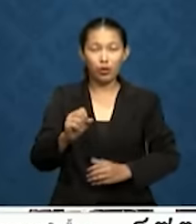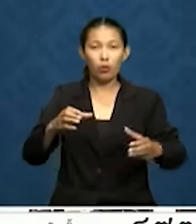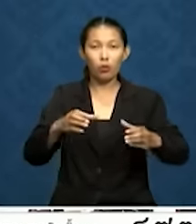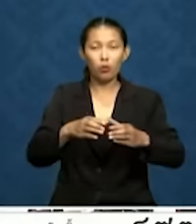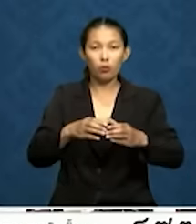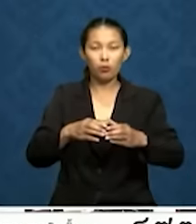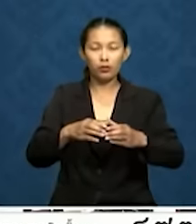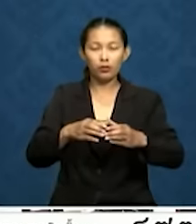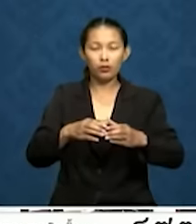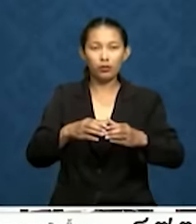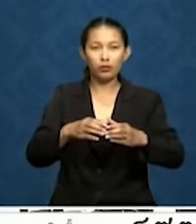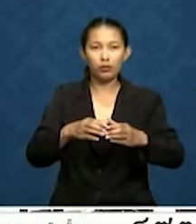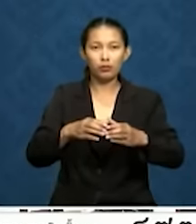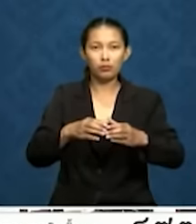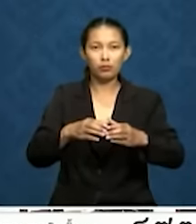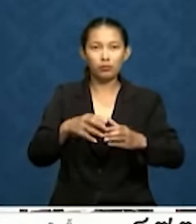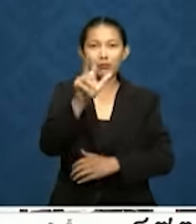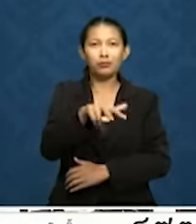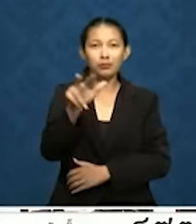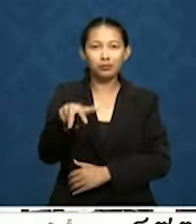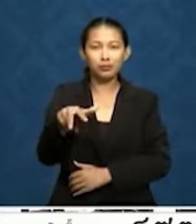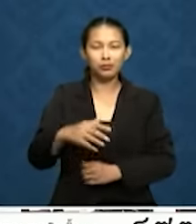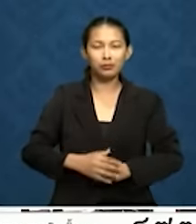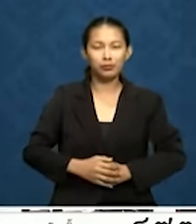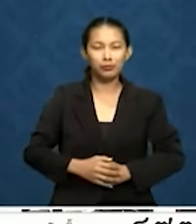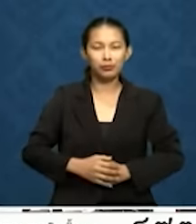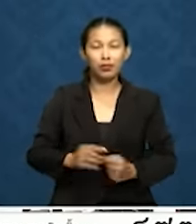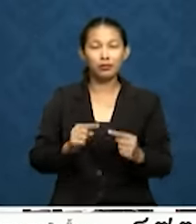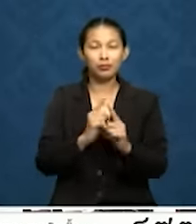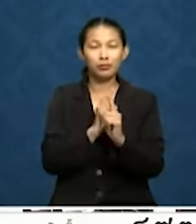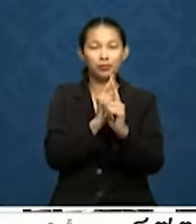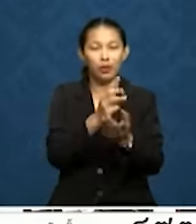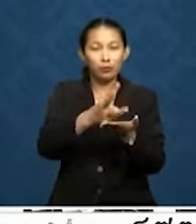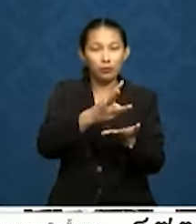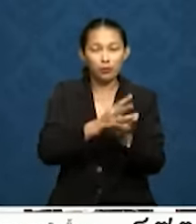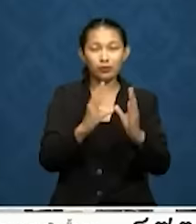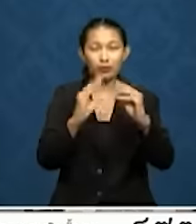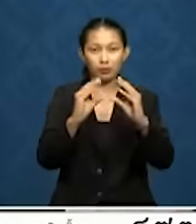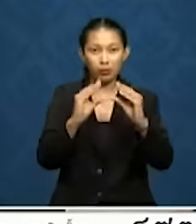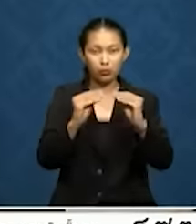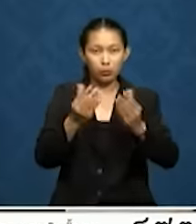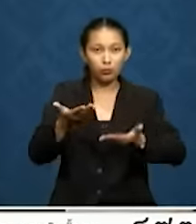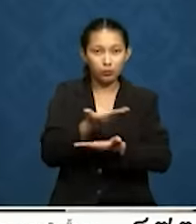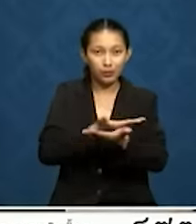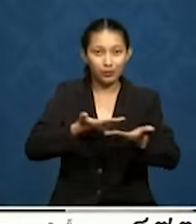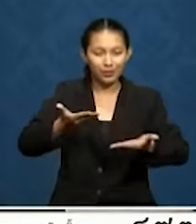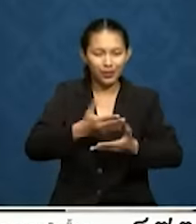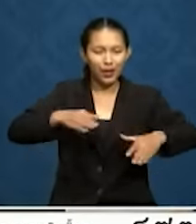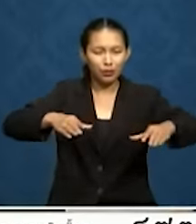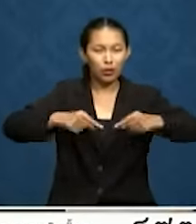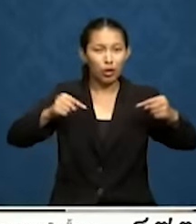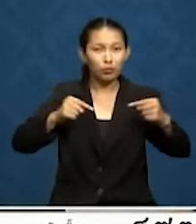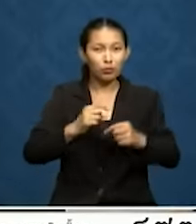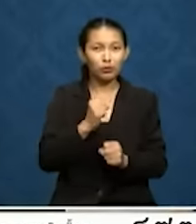ไทยวันนี้ตามวาระการประชุมพิจารณาให้ความเห็นชอบบุคคลซึ่งสมคว